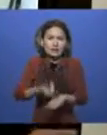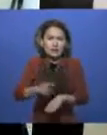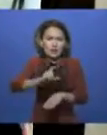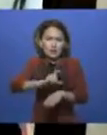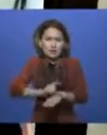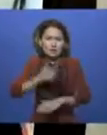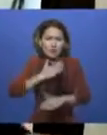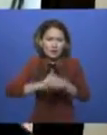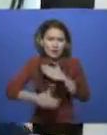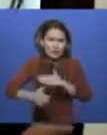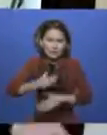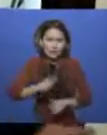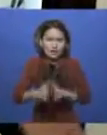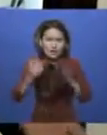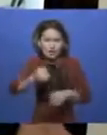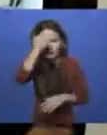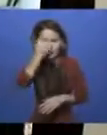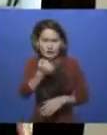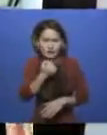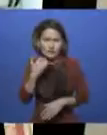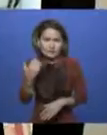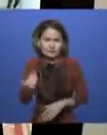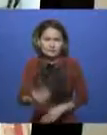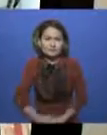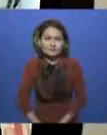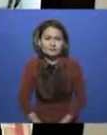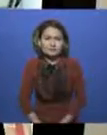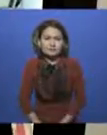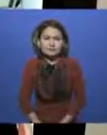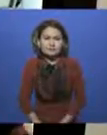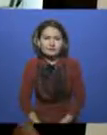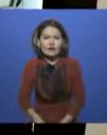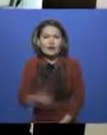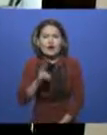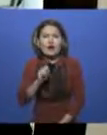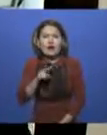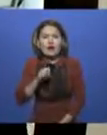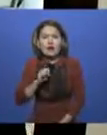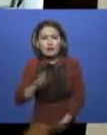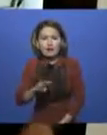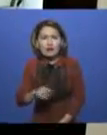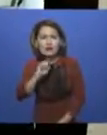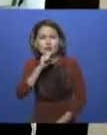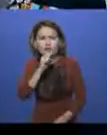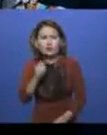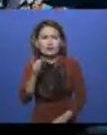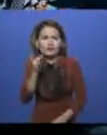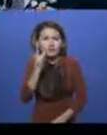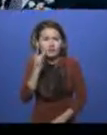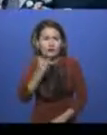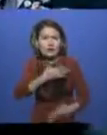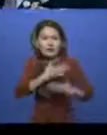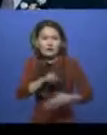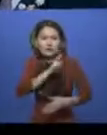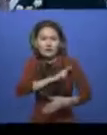мықты ризалығымды білдіріп, ура деген келіп жатыр. Қалам Сүйіншәлиевтің есімі ғылыми ортаға да жақсы таныс. Ұзақ